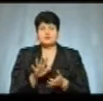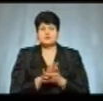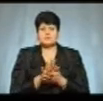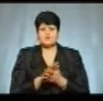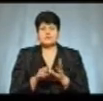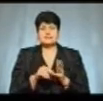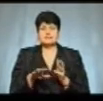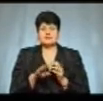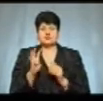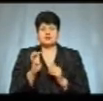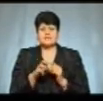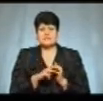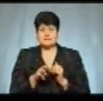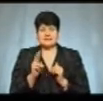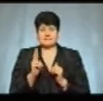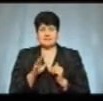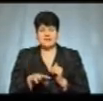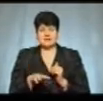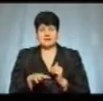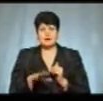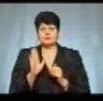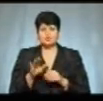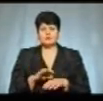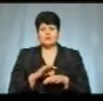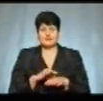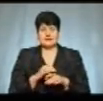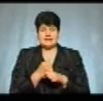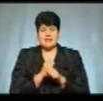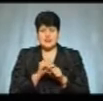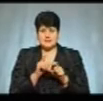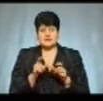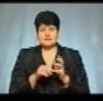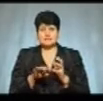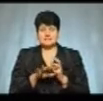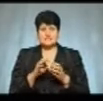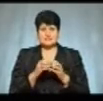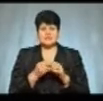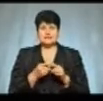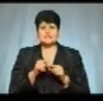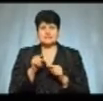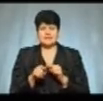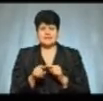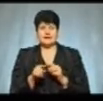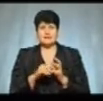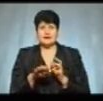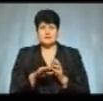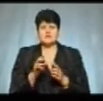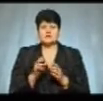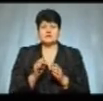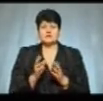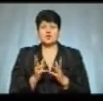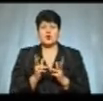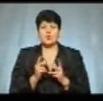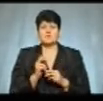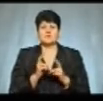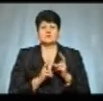земельної ділянки, це 400 метрів квадратних, будуть проведені аналізи землі, і за результатами цих аналізів ми ще дорахуємо підприємству